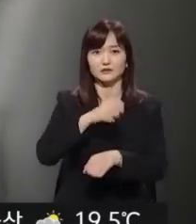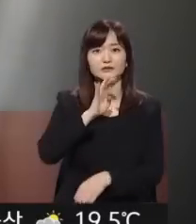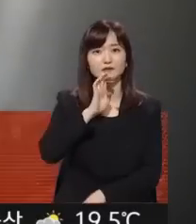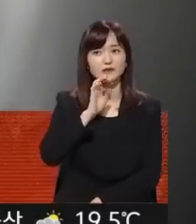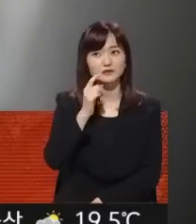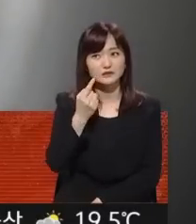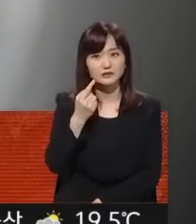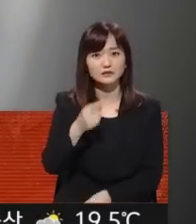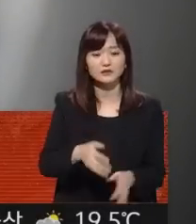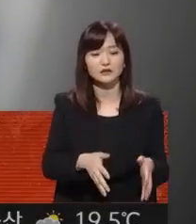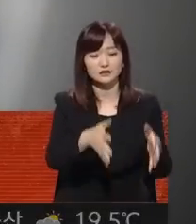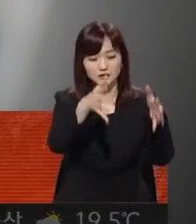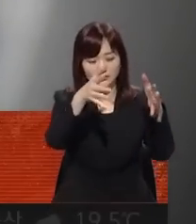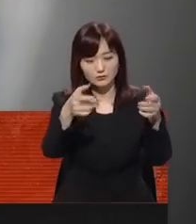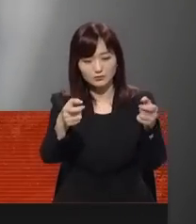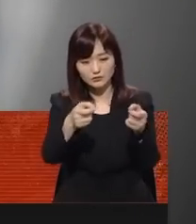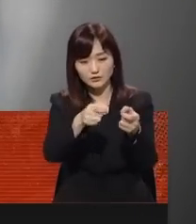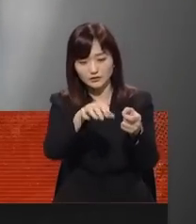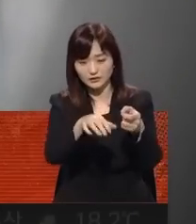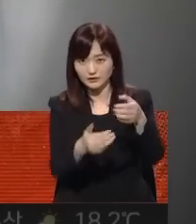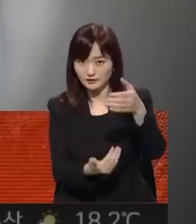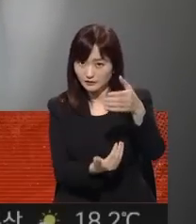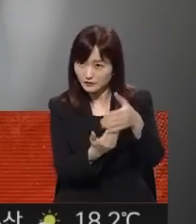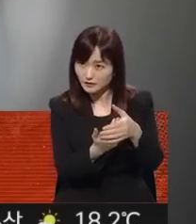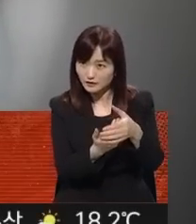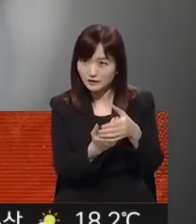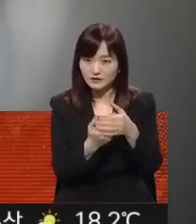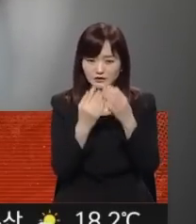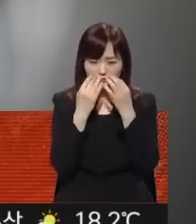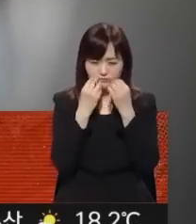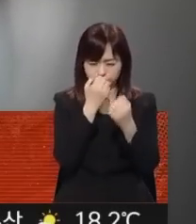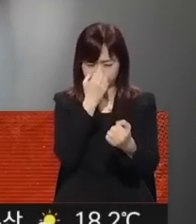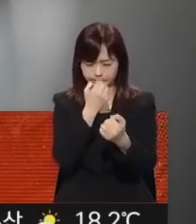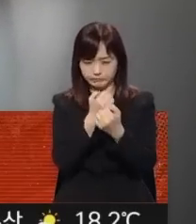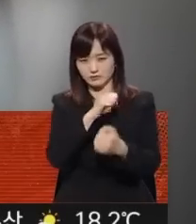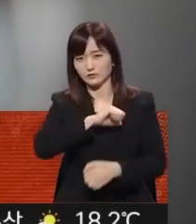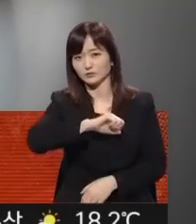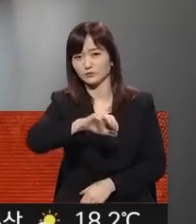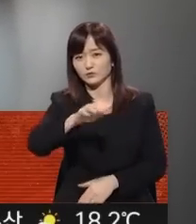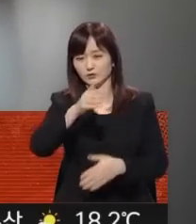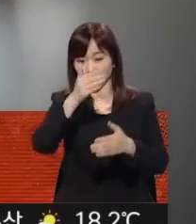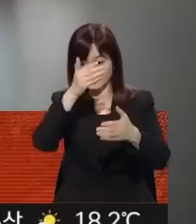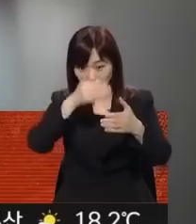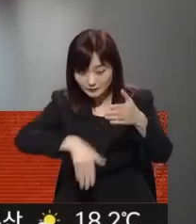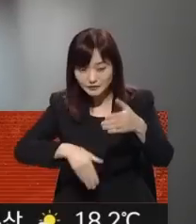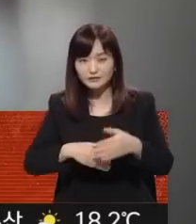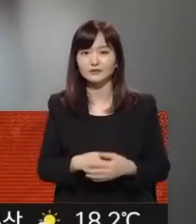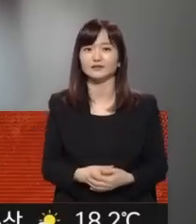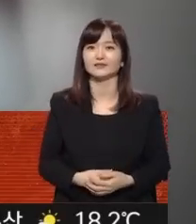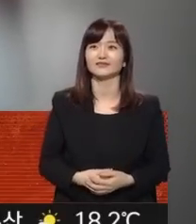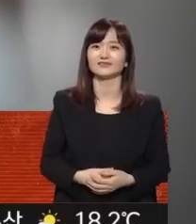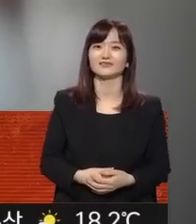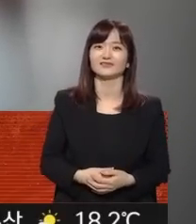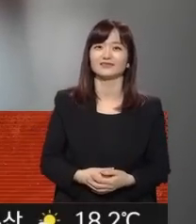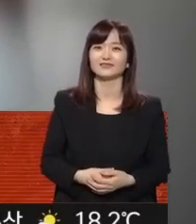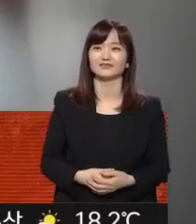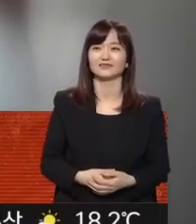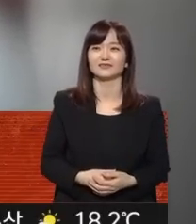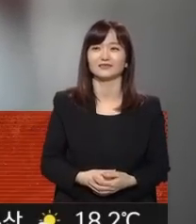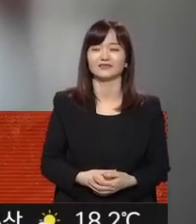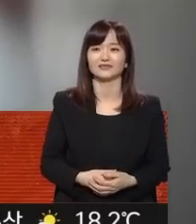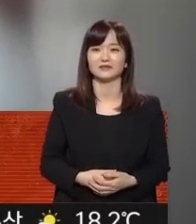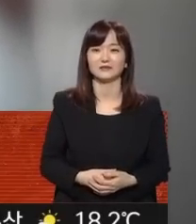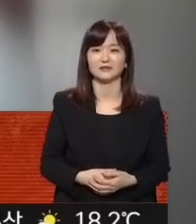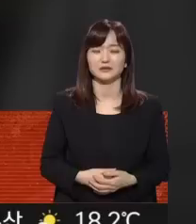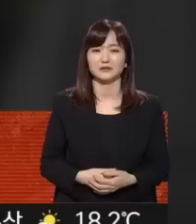41분쯤에 한 건물 앞에서 발생한 쓰레기 무단 투기 미수 사건입니다 투기를